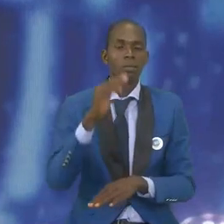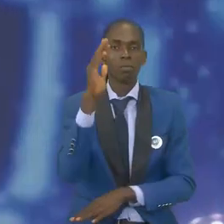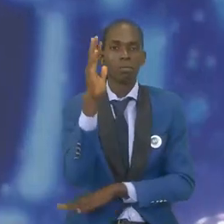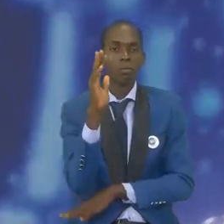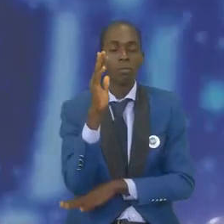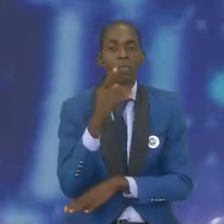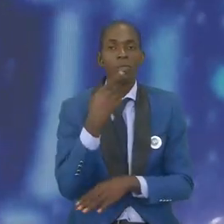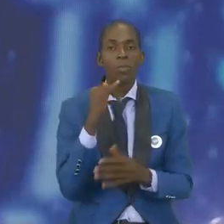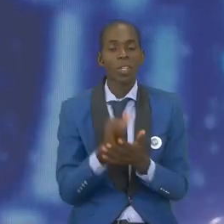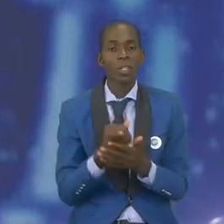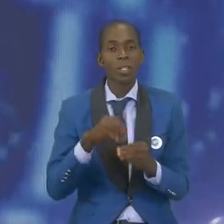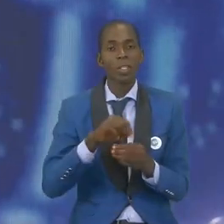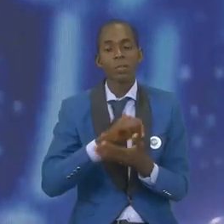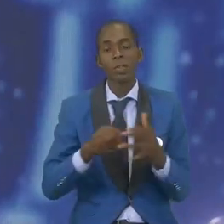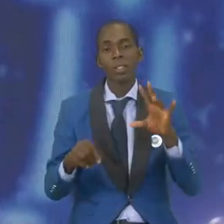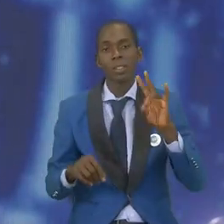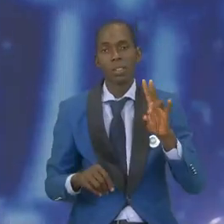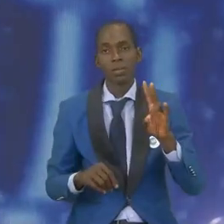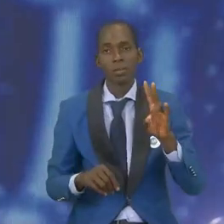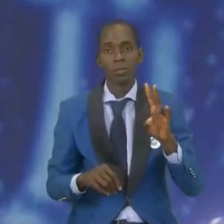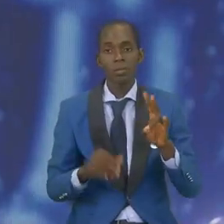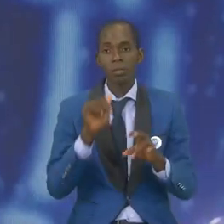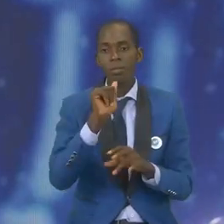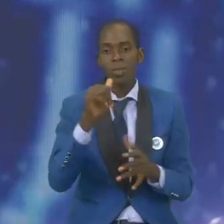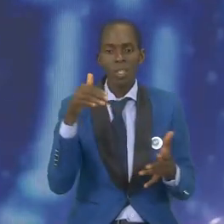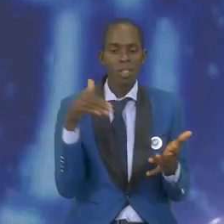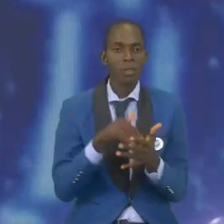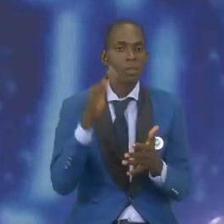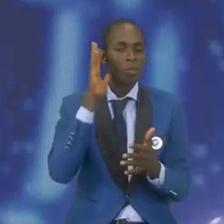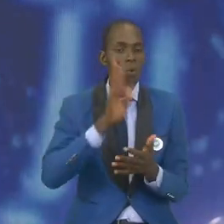en plein midi. Verset